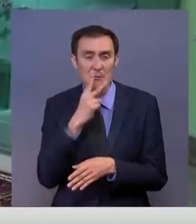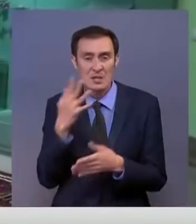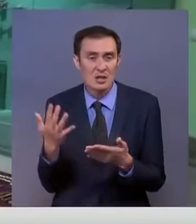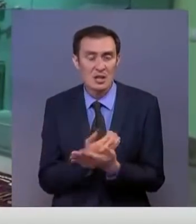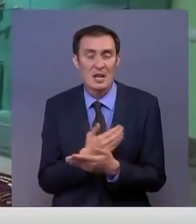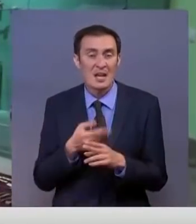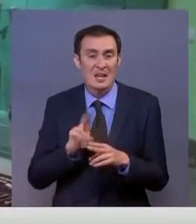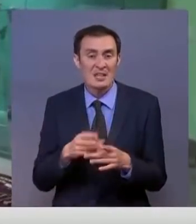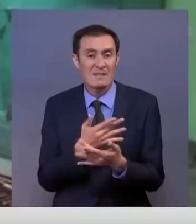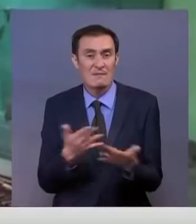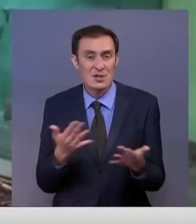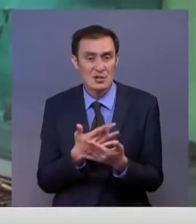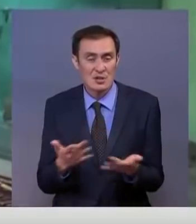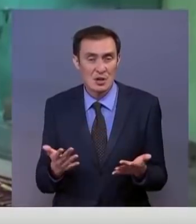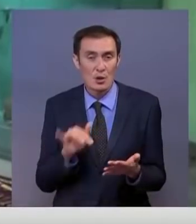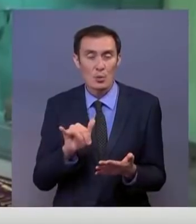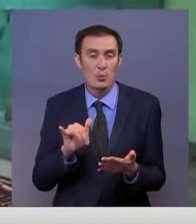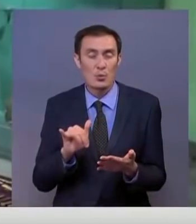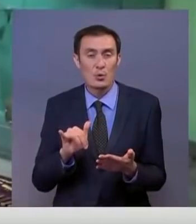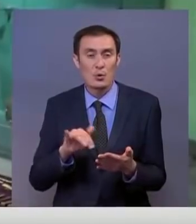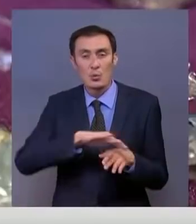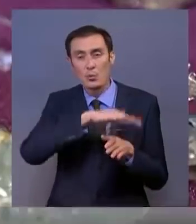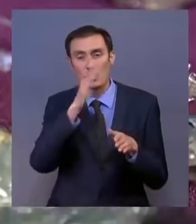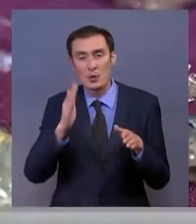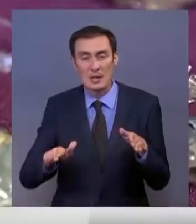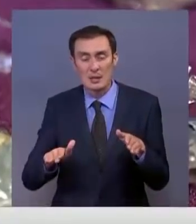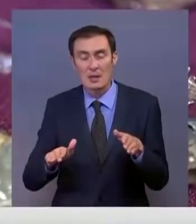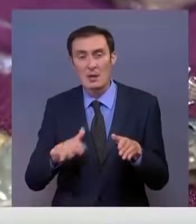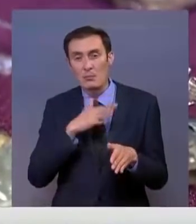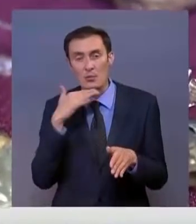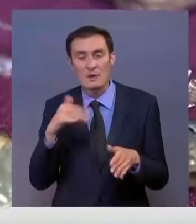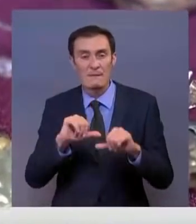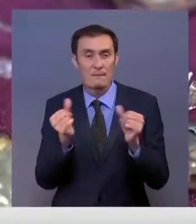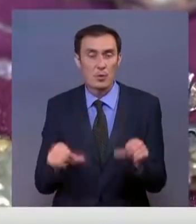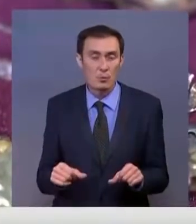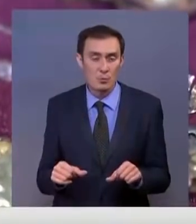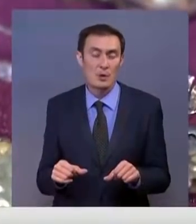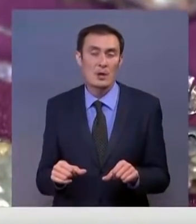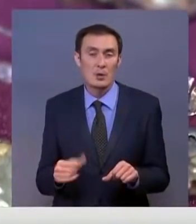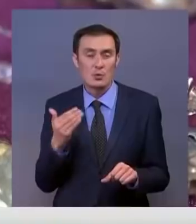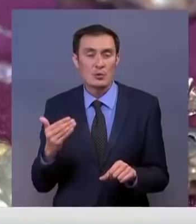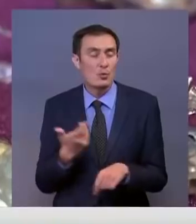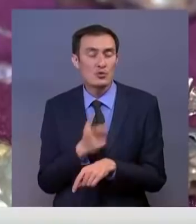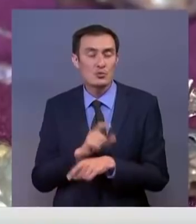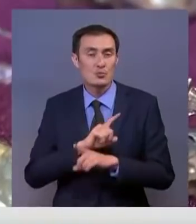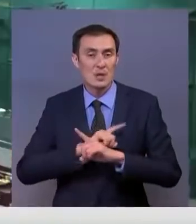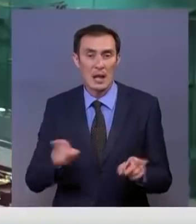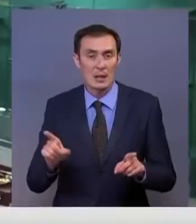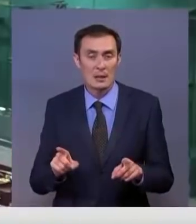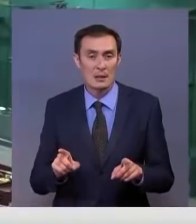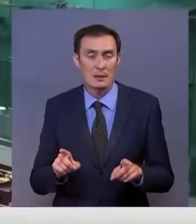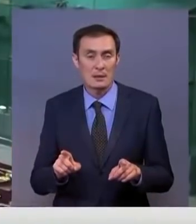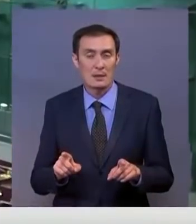эти вещи у подножия кургана. Большинство форм... Они уникальны. При